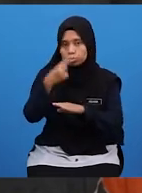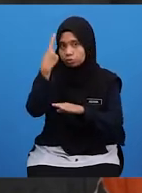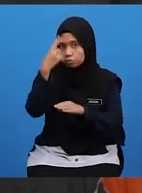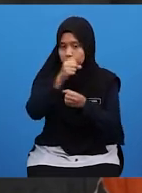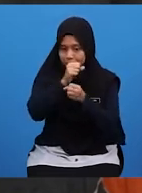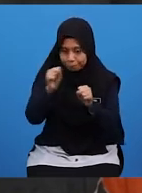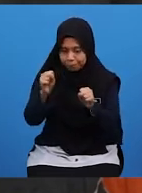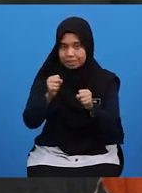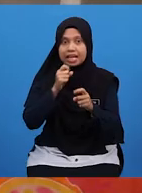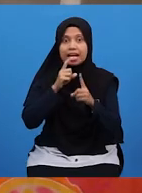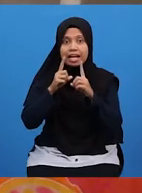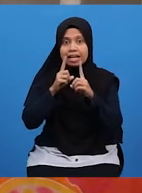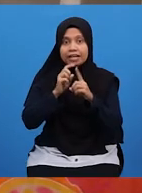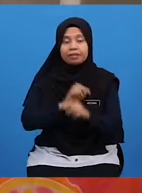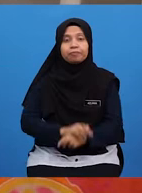penyediaan lilin.